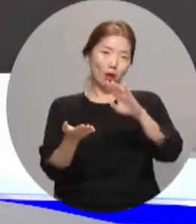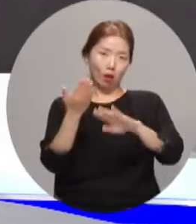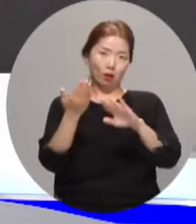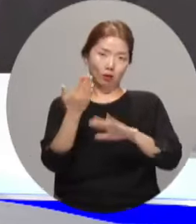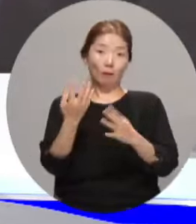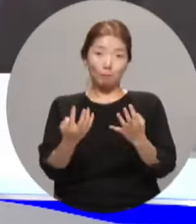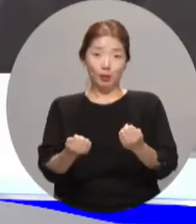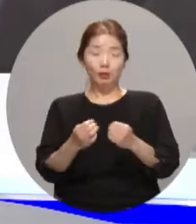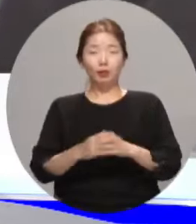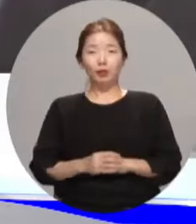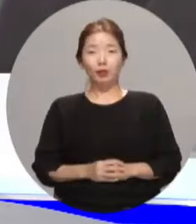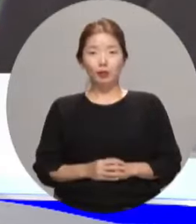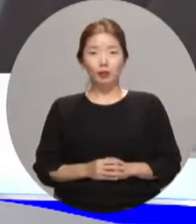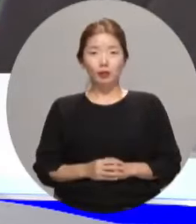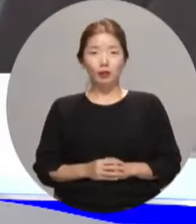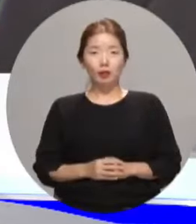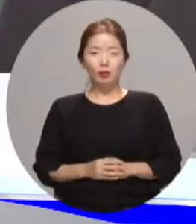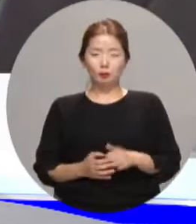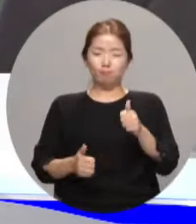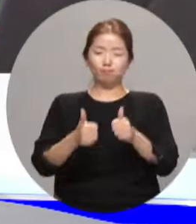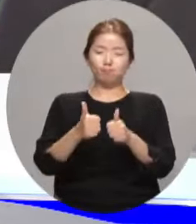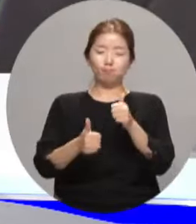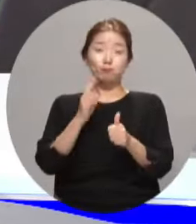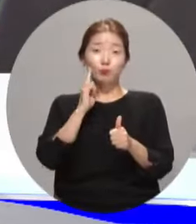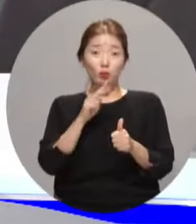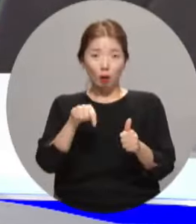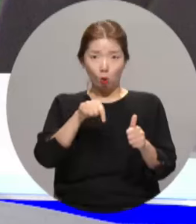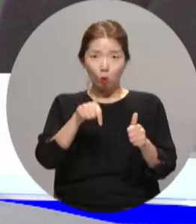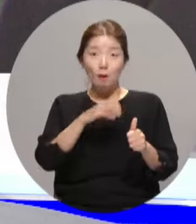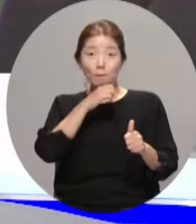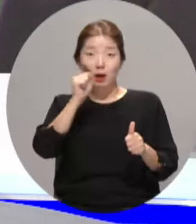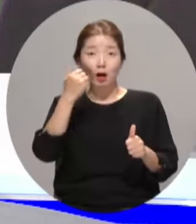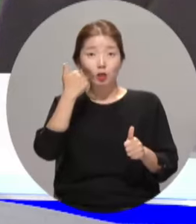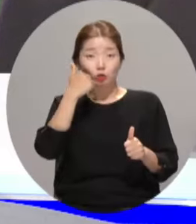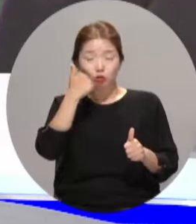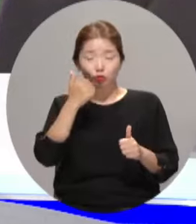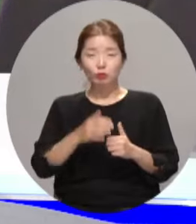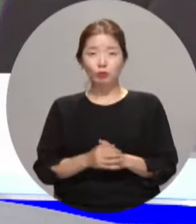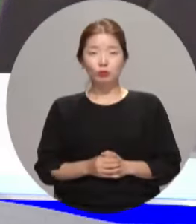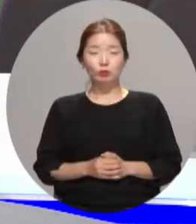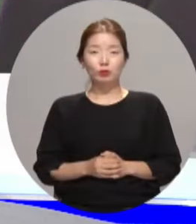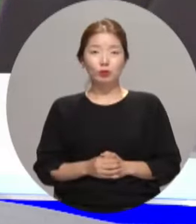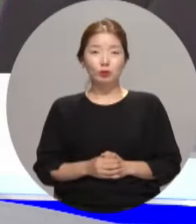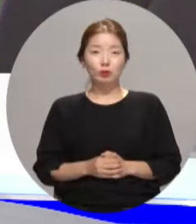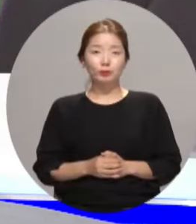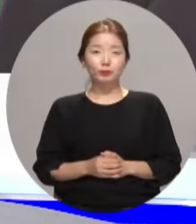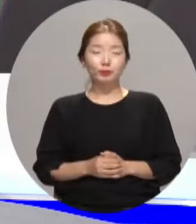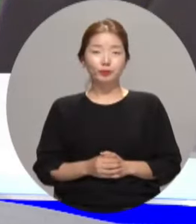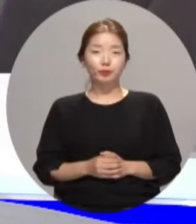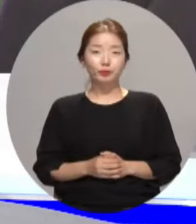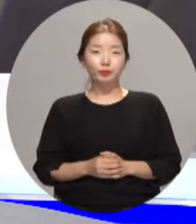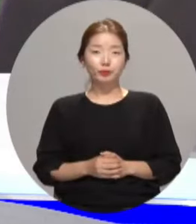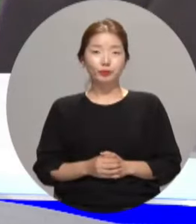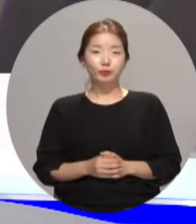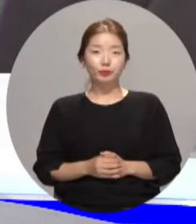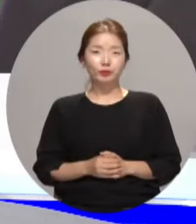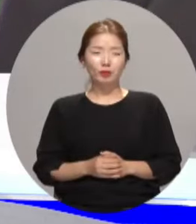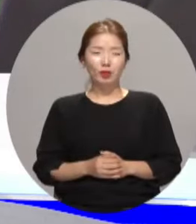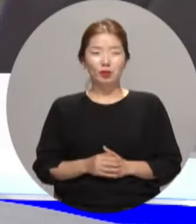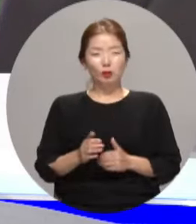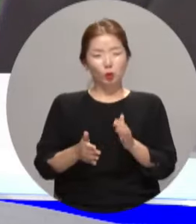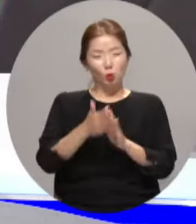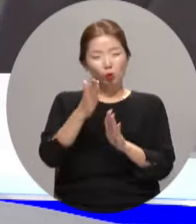응모작이 접수됐는데요. 쟁쟁한 경쟁 속에서 당선의 영광을 아는 작품은 무엇일까요?